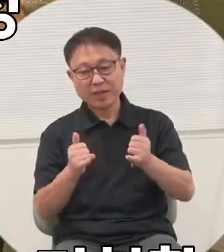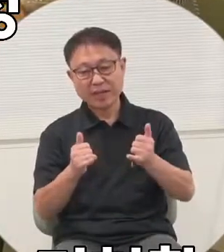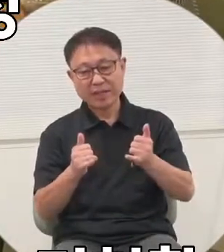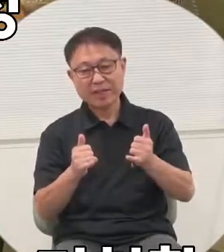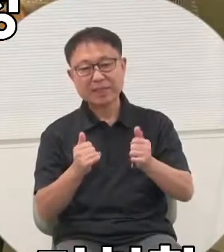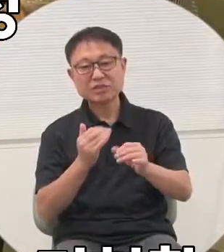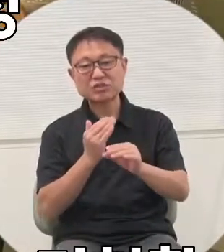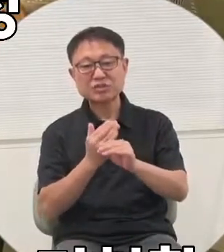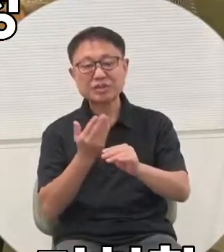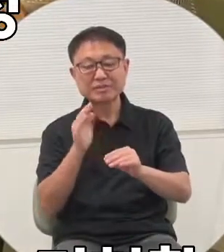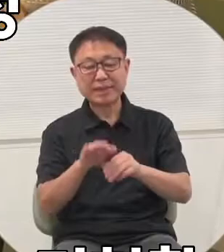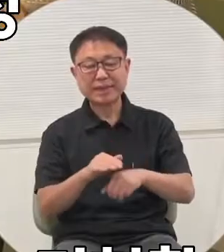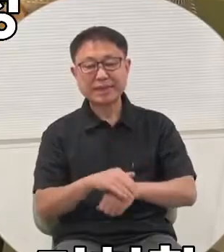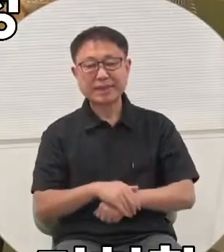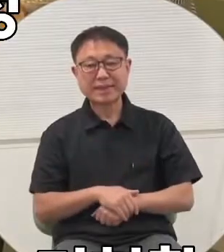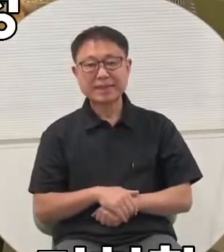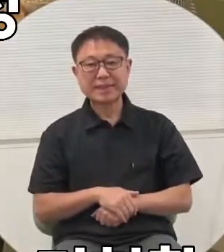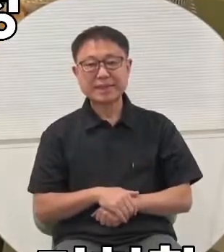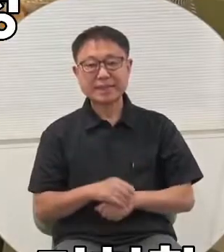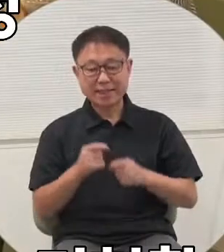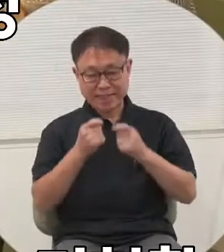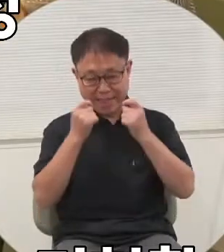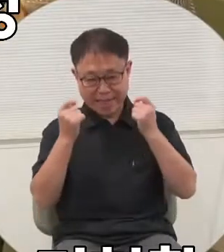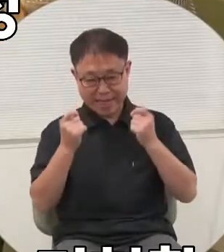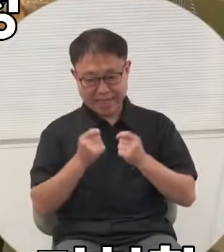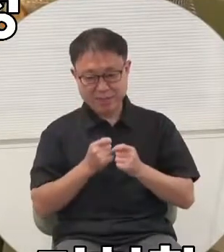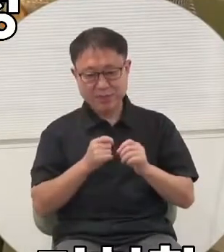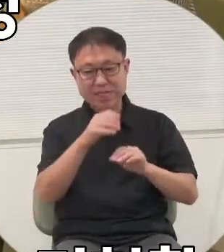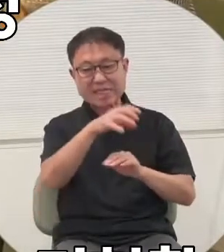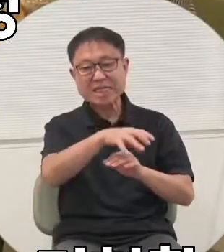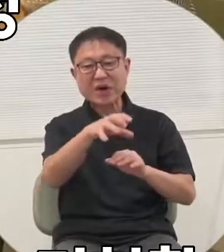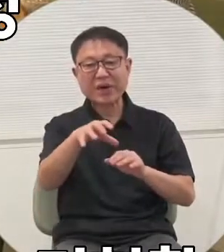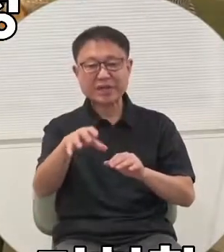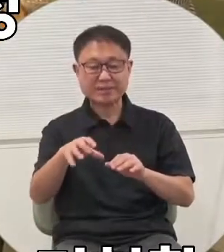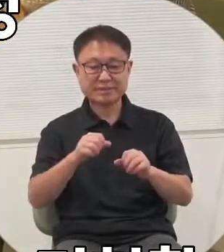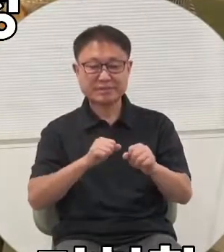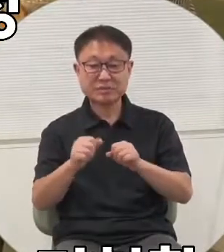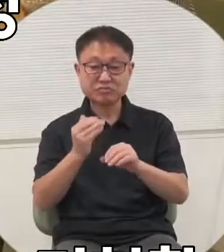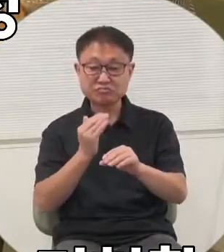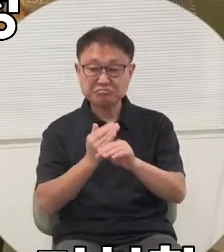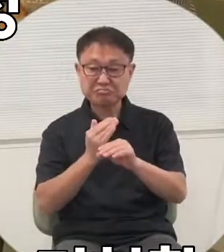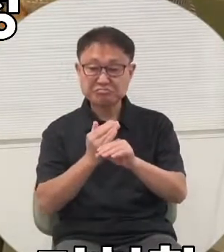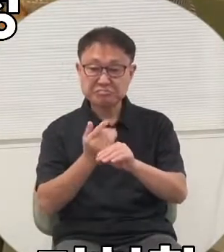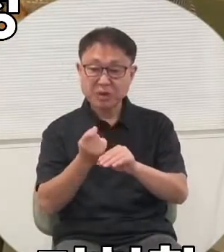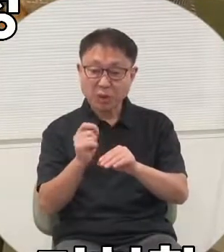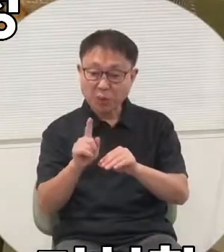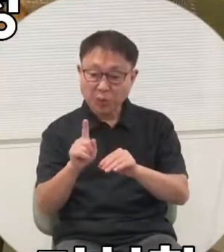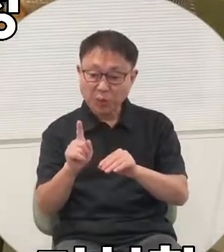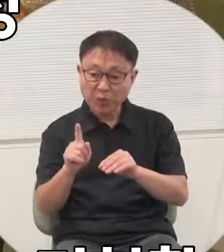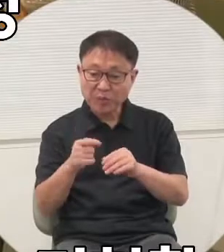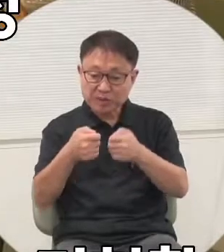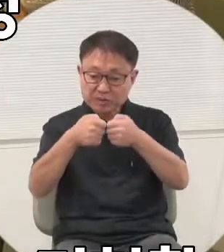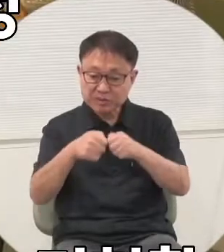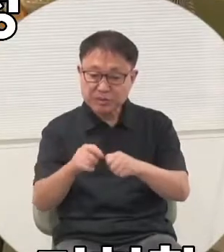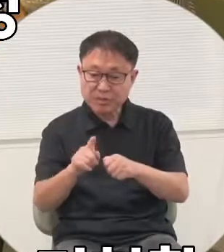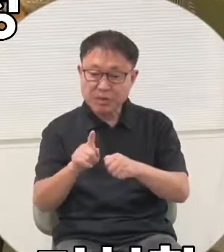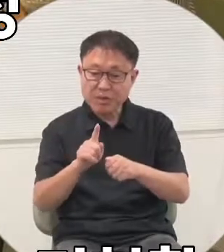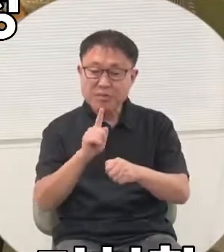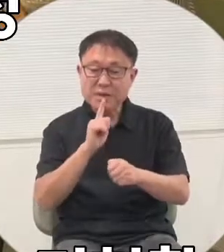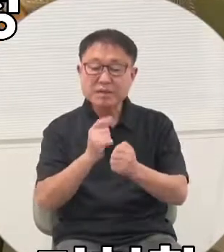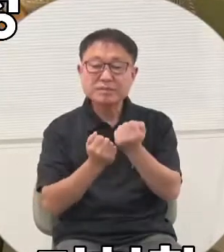활동을 하시지만 또 개인적으로 또 지역에서도 활동을 하고 계시잖아요. 좀 어떤 활동을 하고 계신지 조금